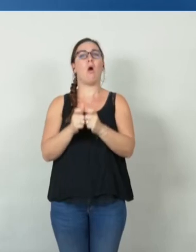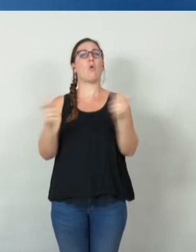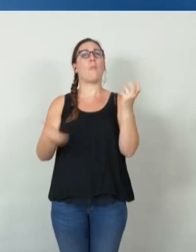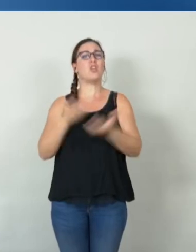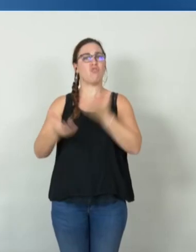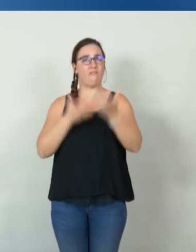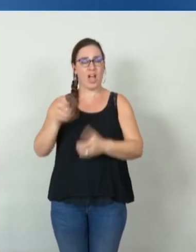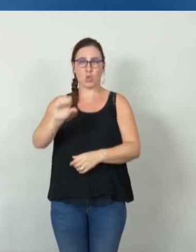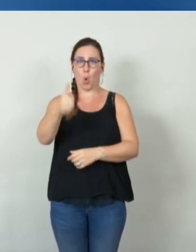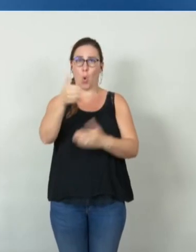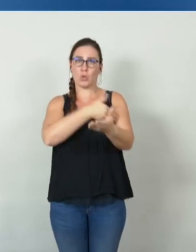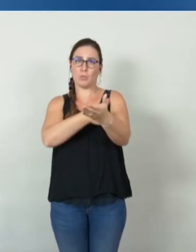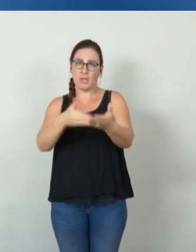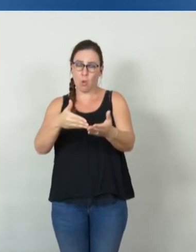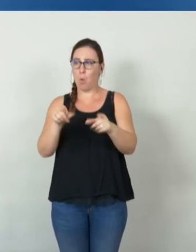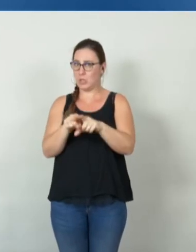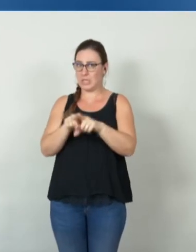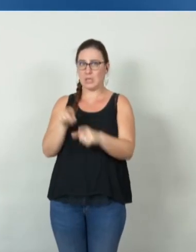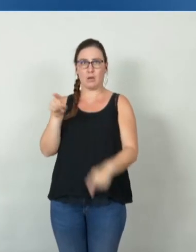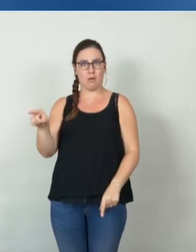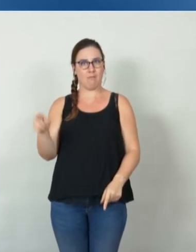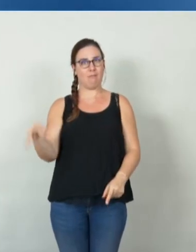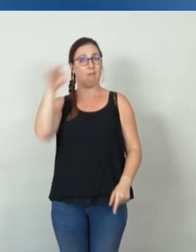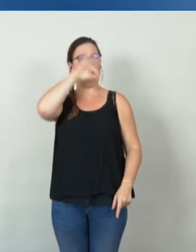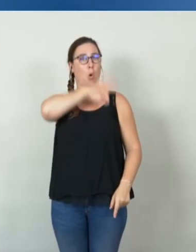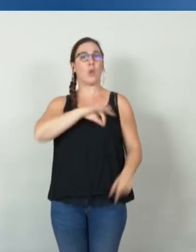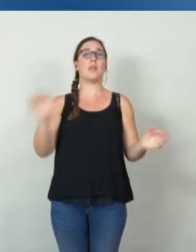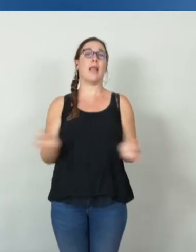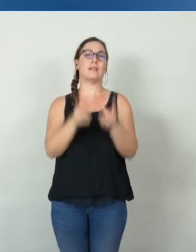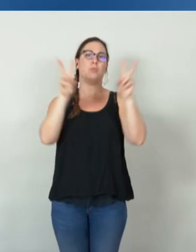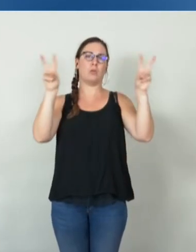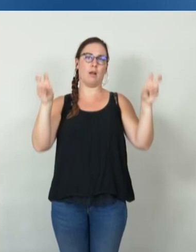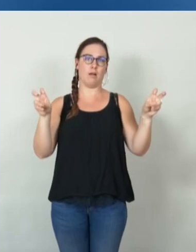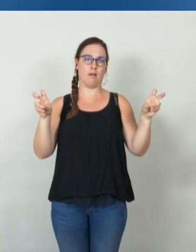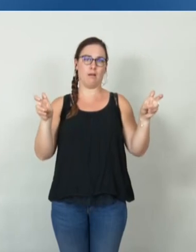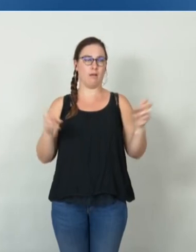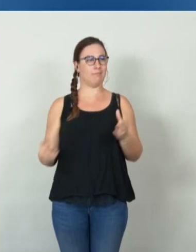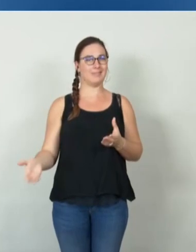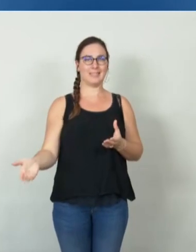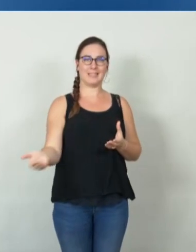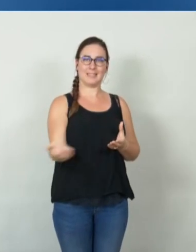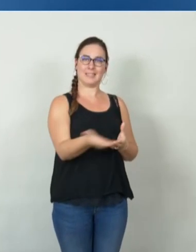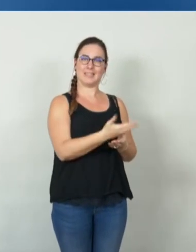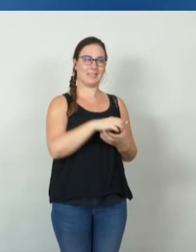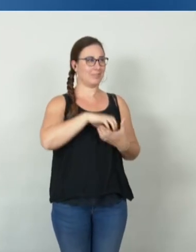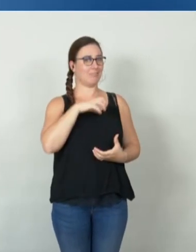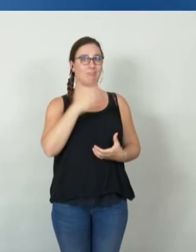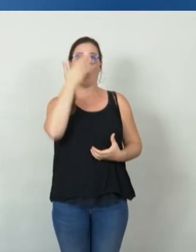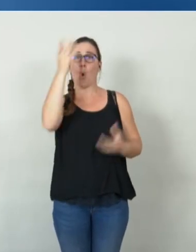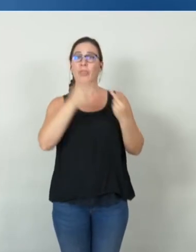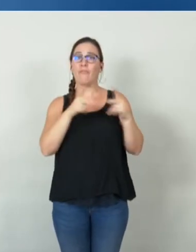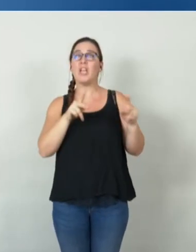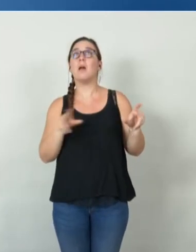pour 11 millions 4 ce sont des recettes exceptionnelles que plus aucune municipalité